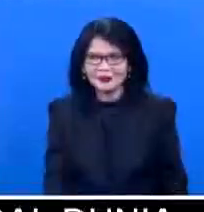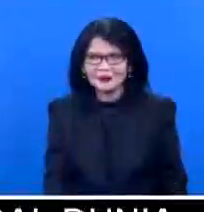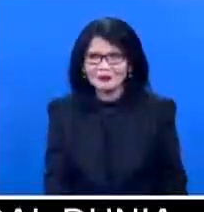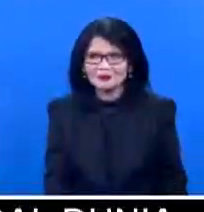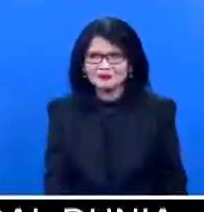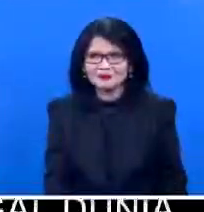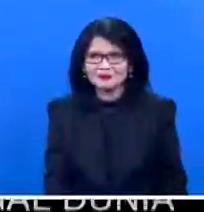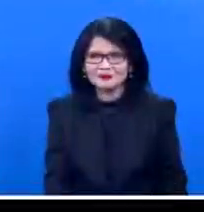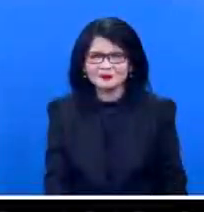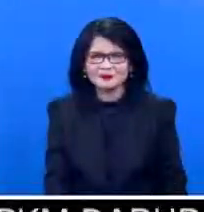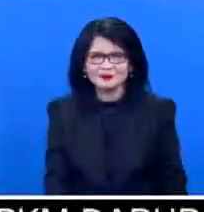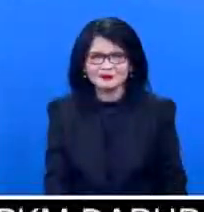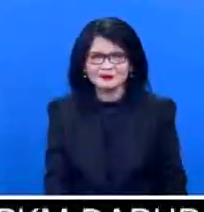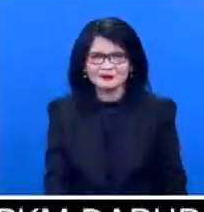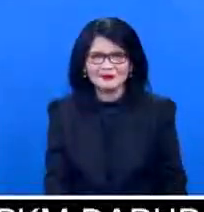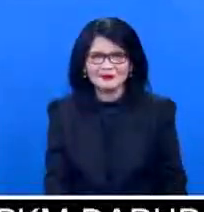Ini Pak.